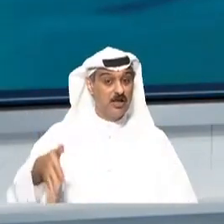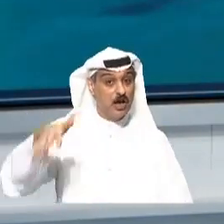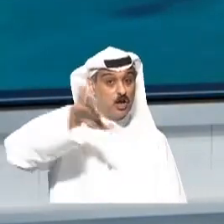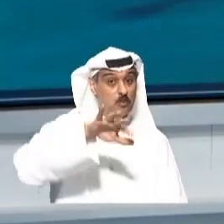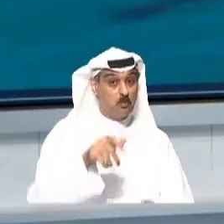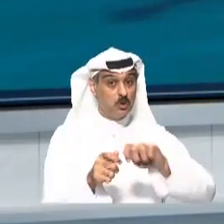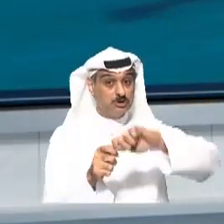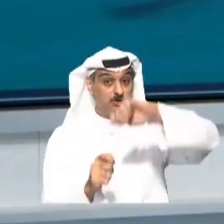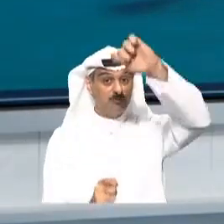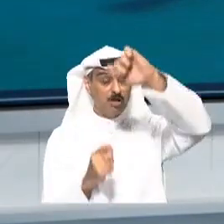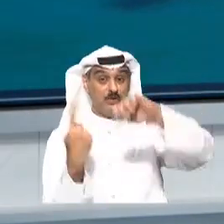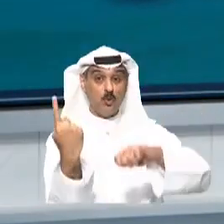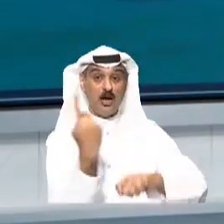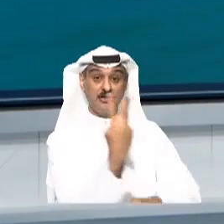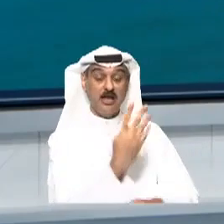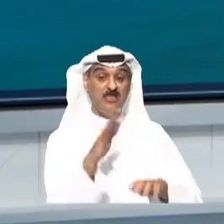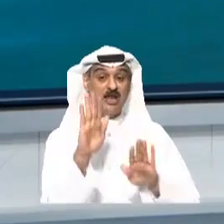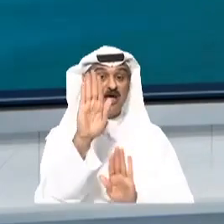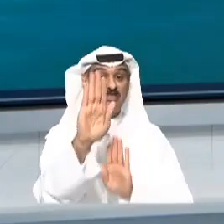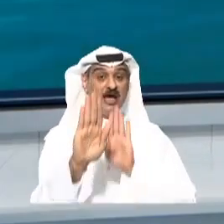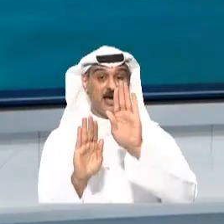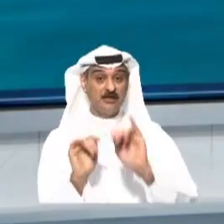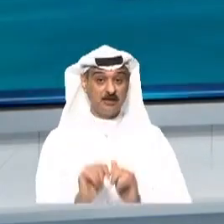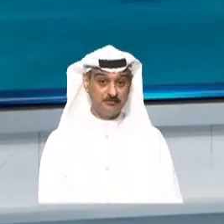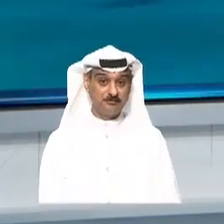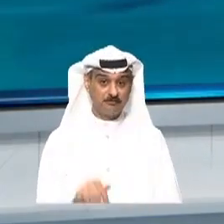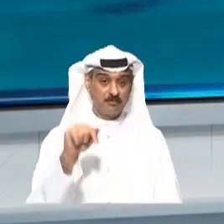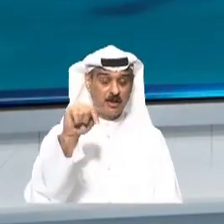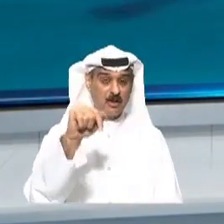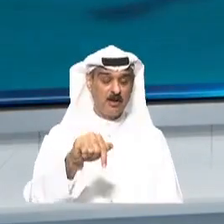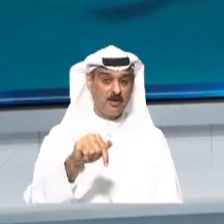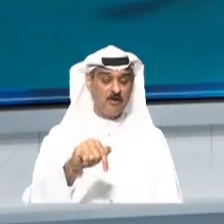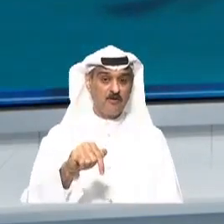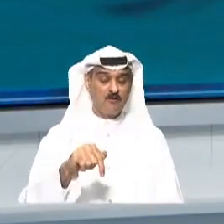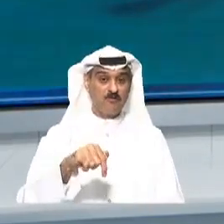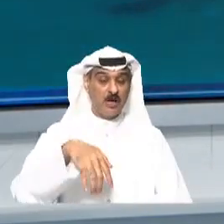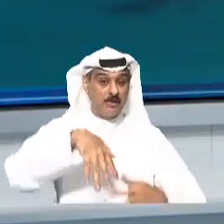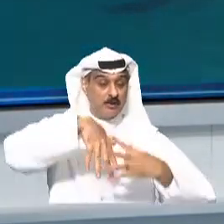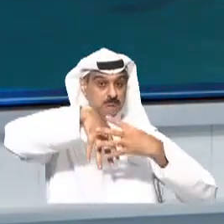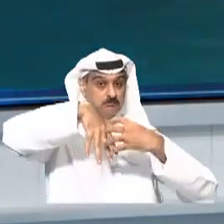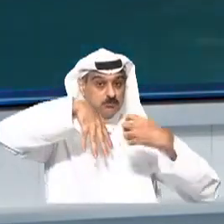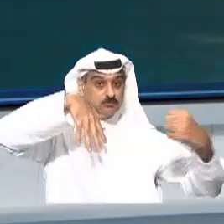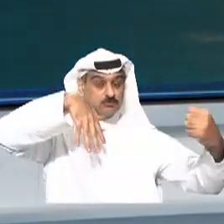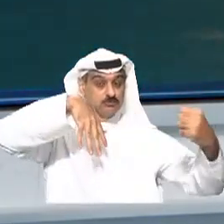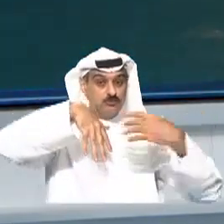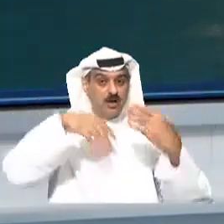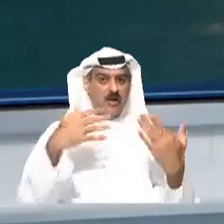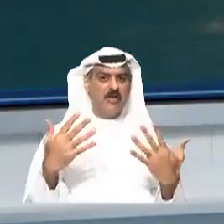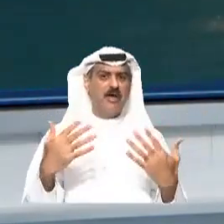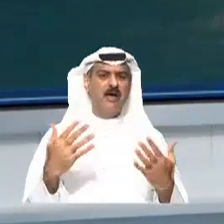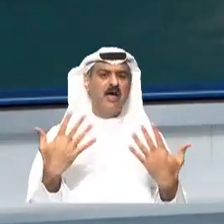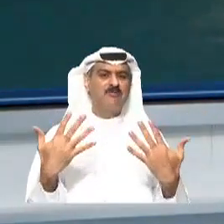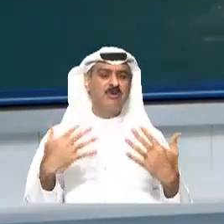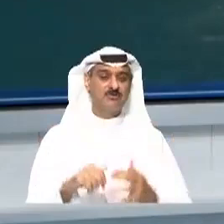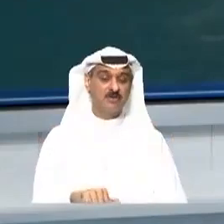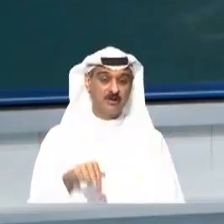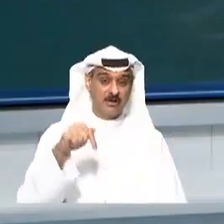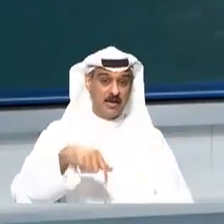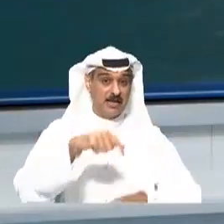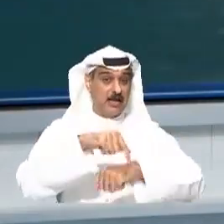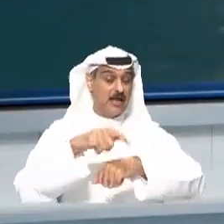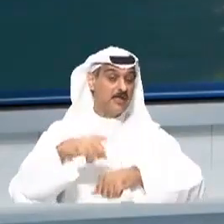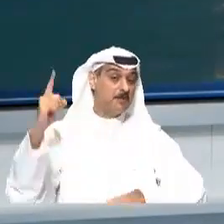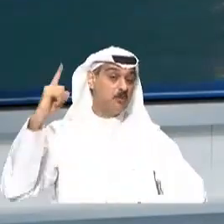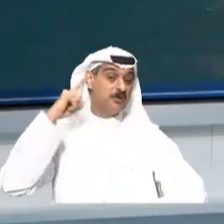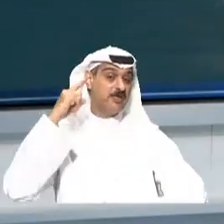بين 1 إلى 3 أقدام. التيارات المائية لا تزال ضعيفة في فترات الفساد. أذان الفجر حسب التوقيت المحلي لمدينة